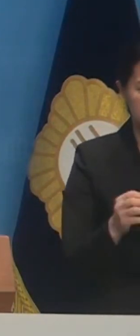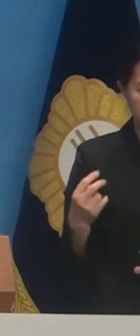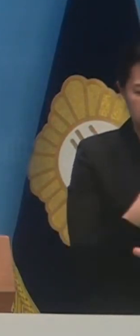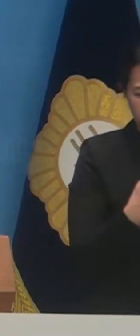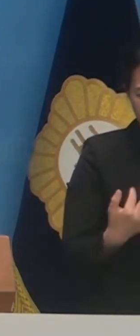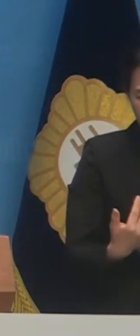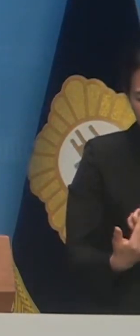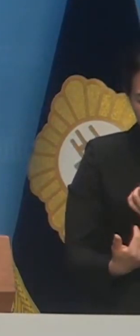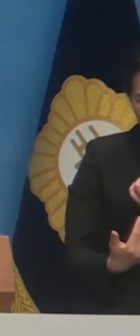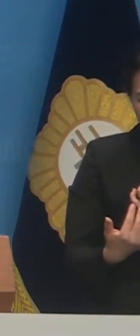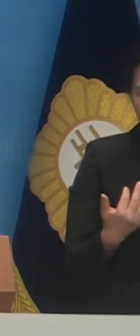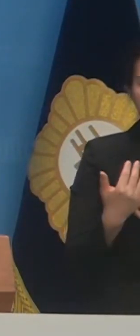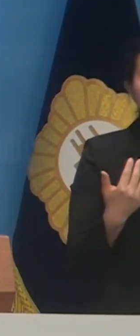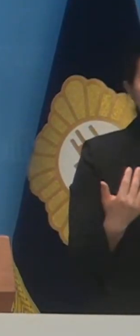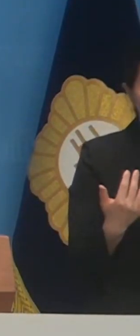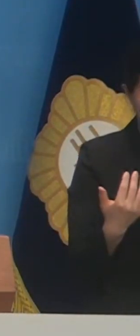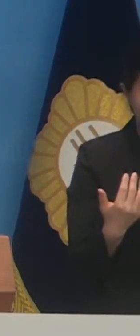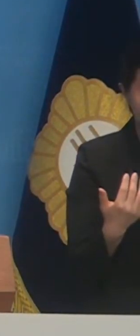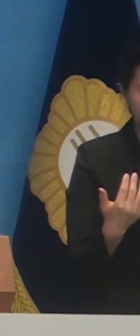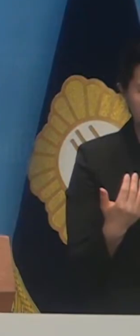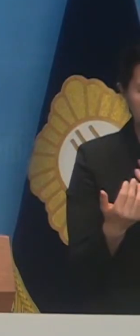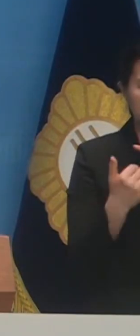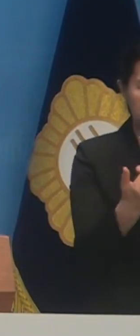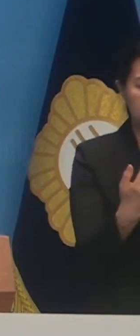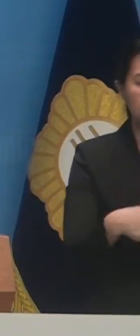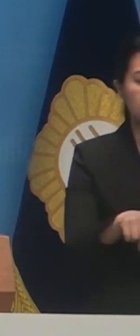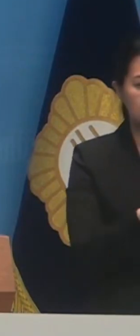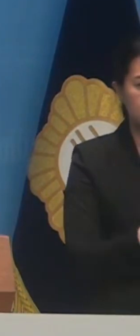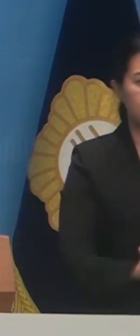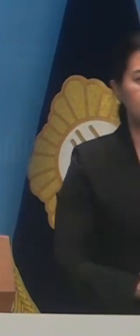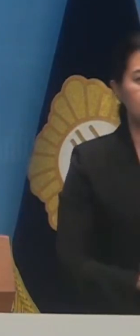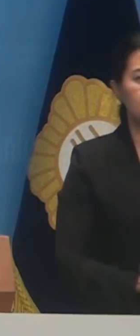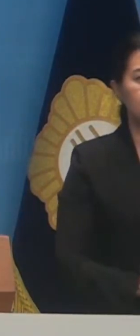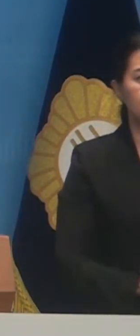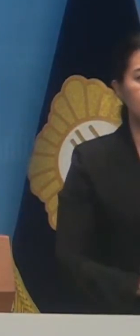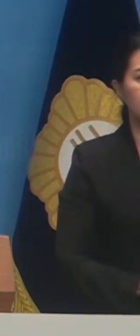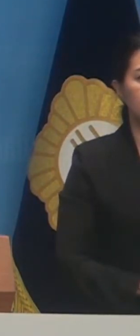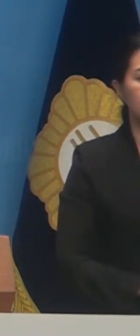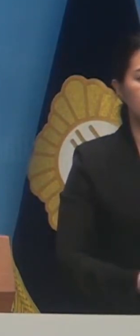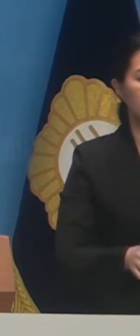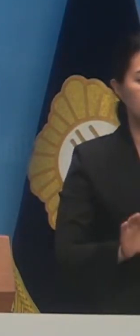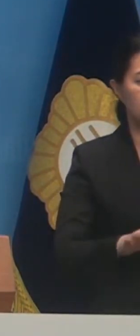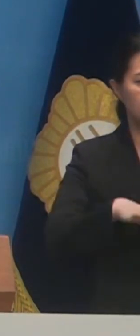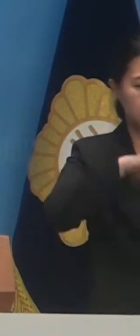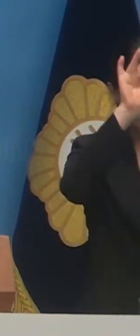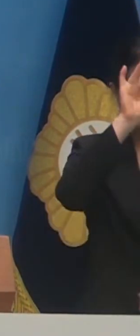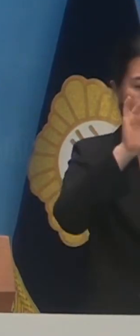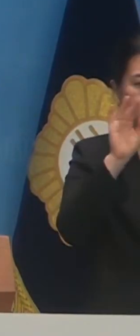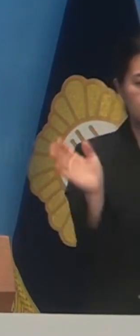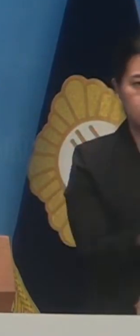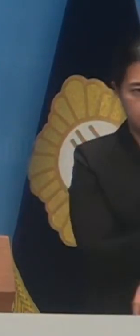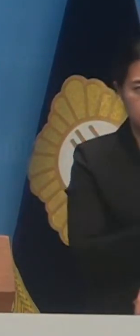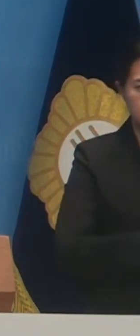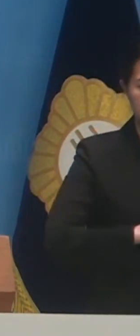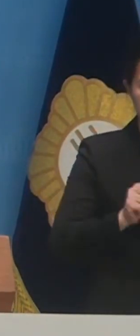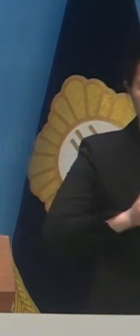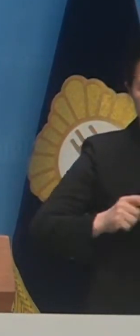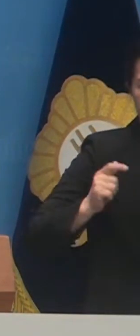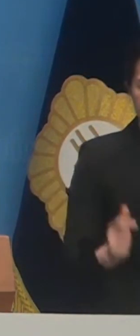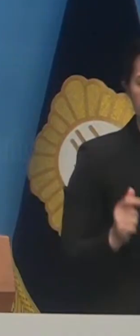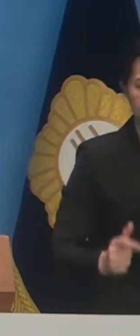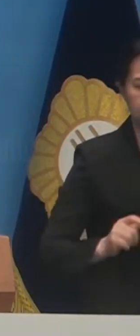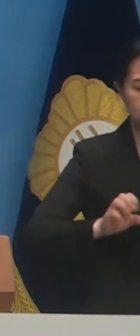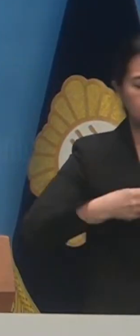다시금 주불로 전환하지 못하도록 아예 초도 진화를 위한